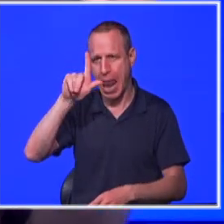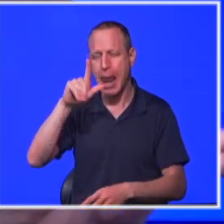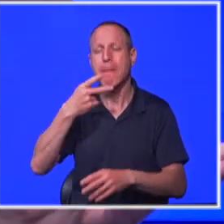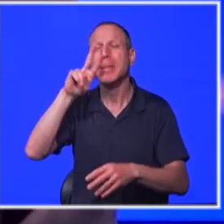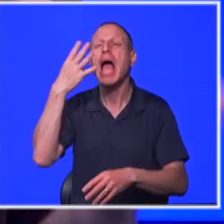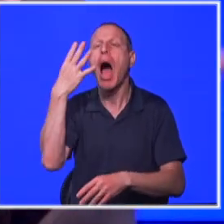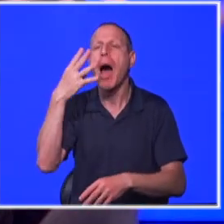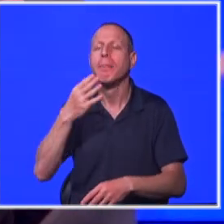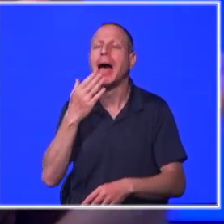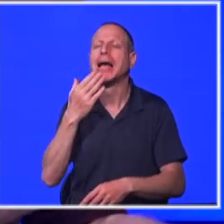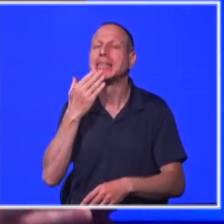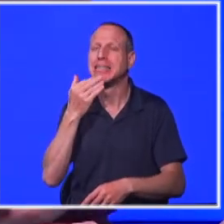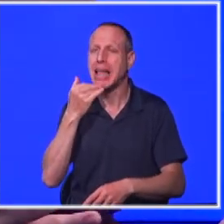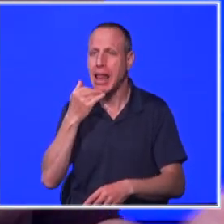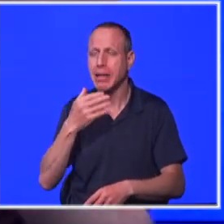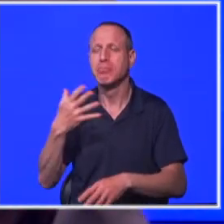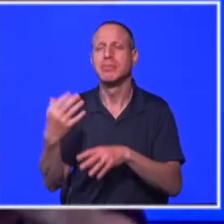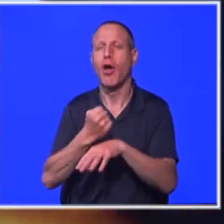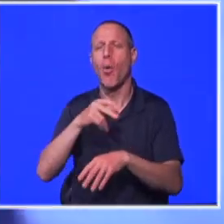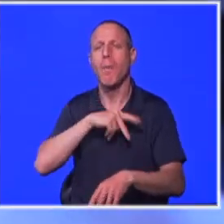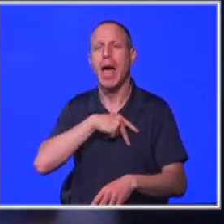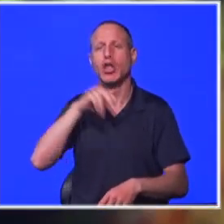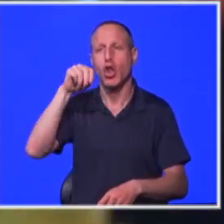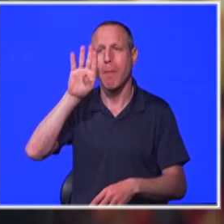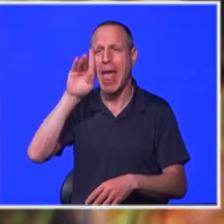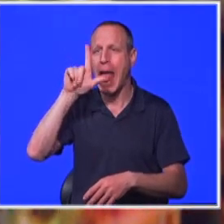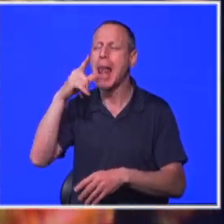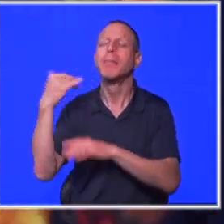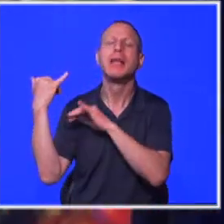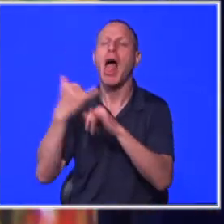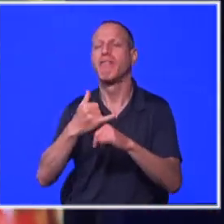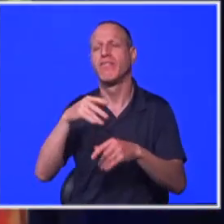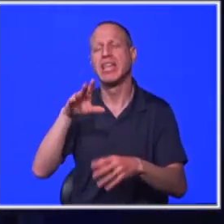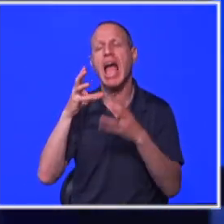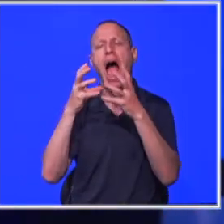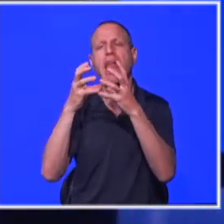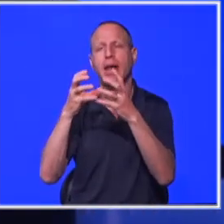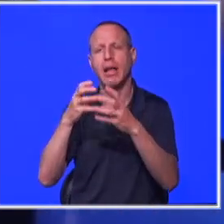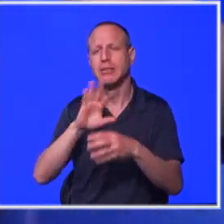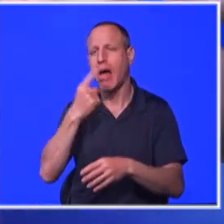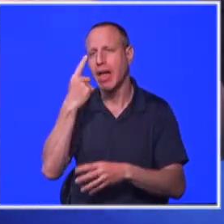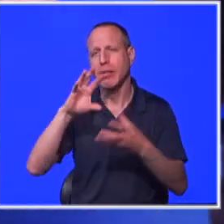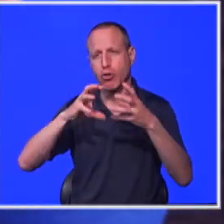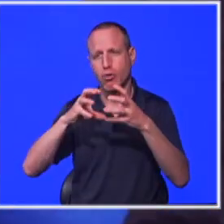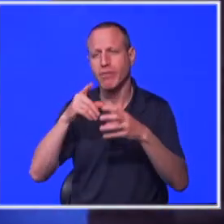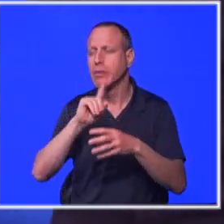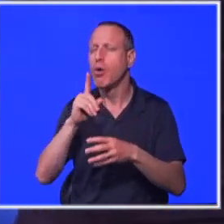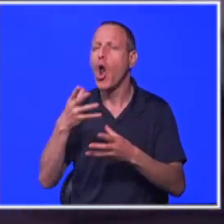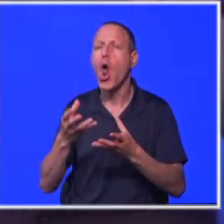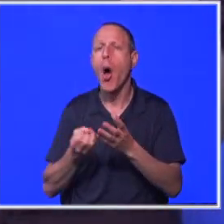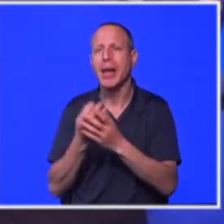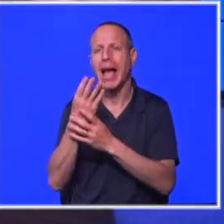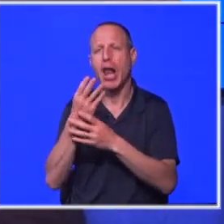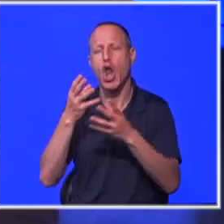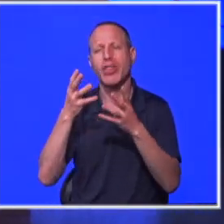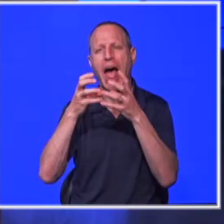מאשר ישראלים שזכו באישור ליבוא אננס. אף אחד מהאישורים האלה, אגב, לא מהמדינות מגדלות האננס העיקריות, כמו ברזיל,